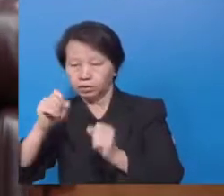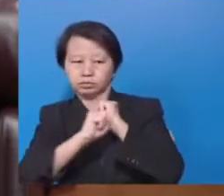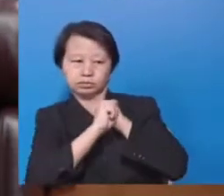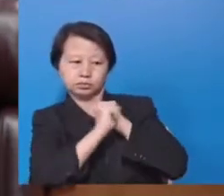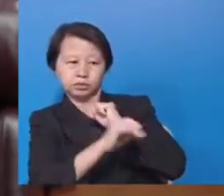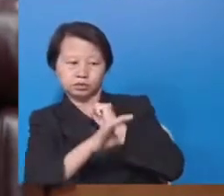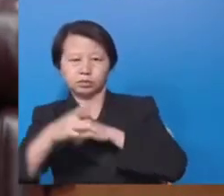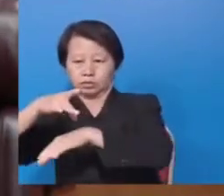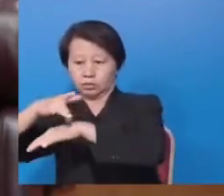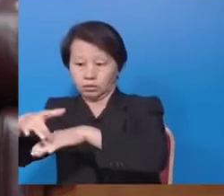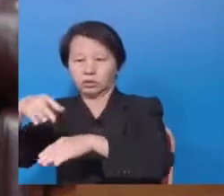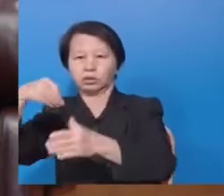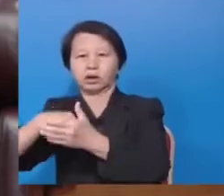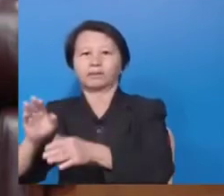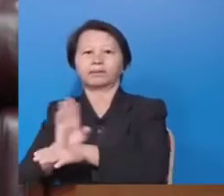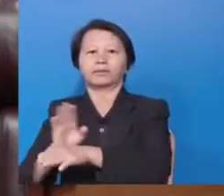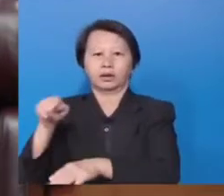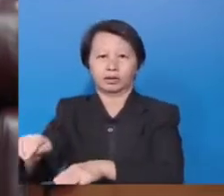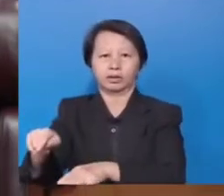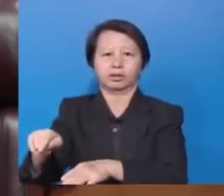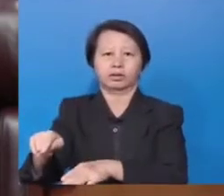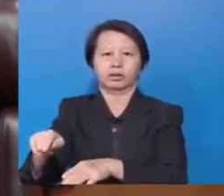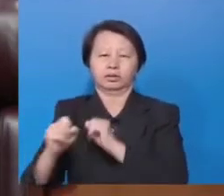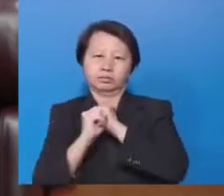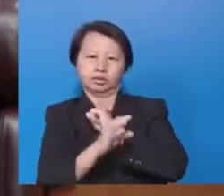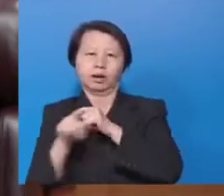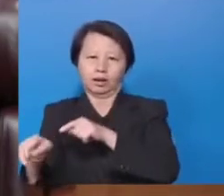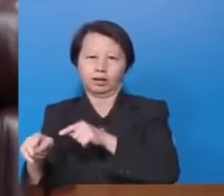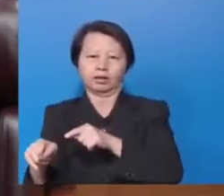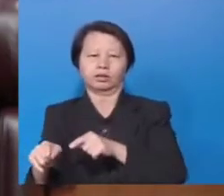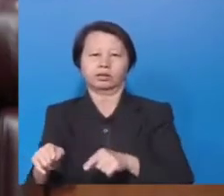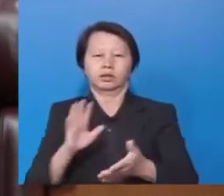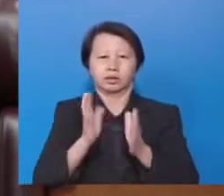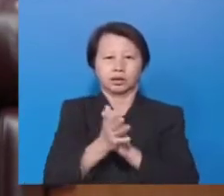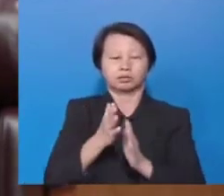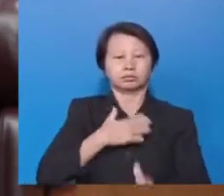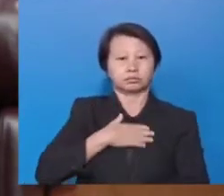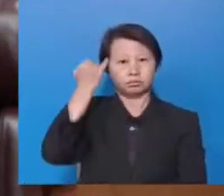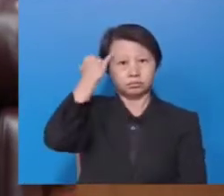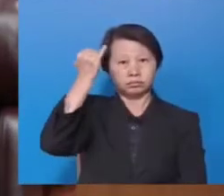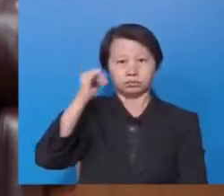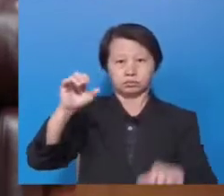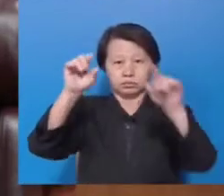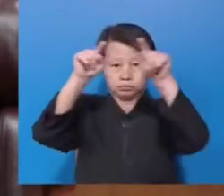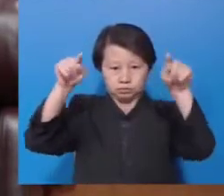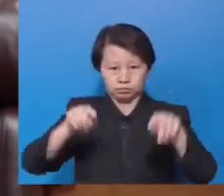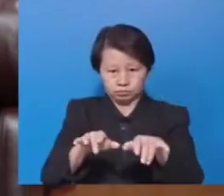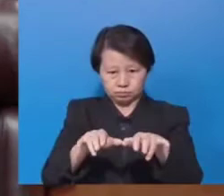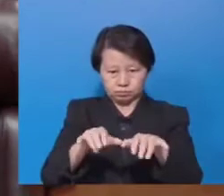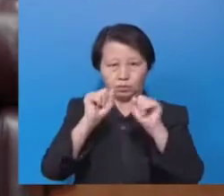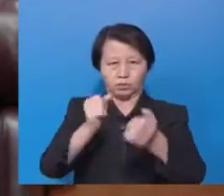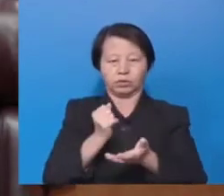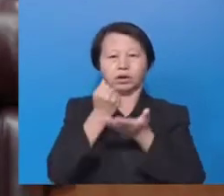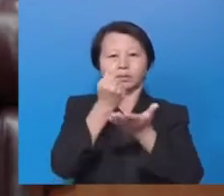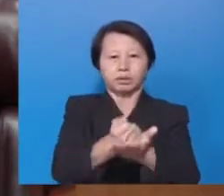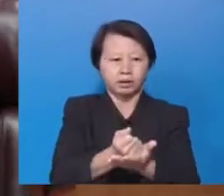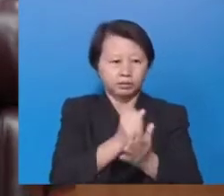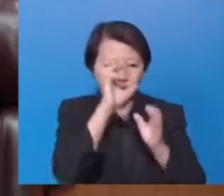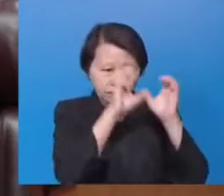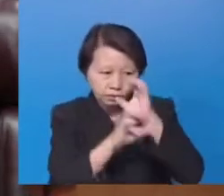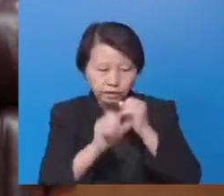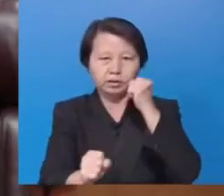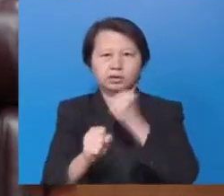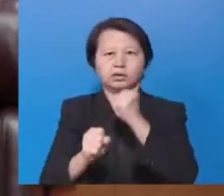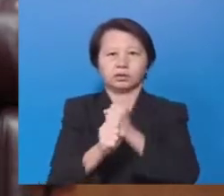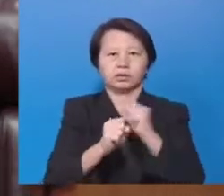mengiklankan kekosongan di penegakan mereka seterusnya inisiatif kita botol tersebut juga dapat membantu mencari